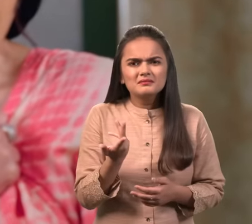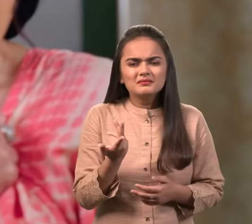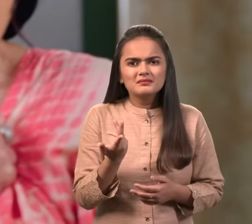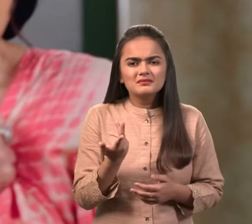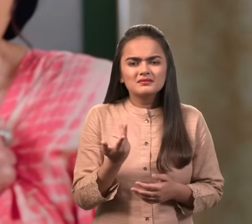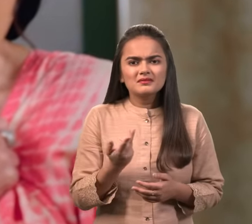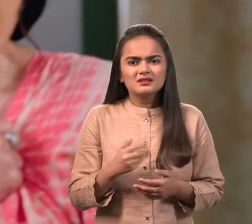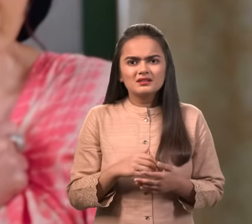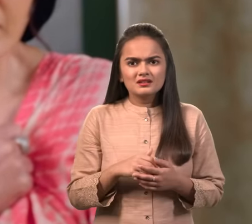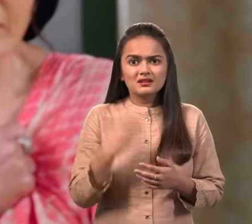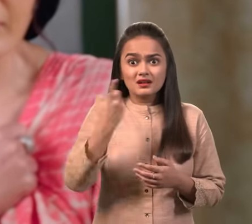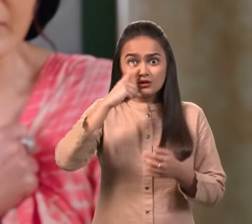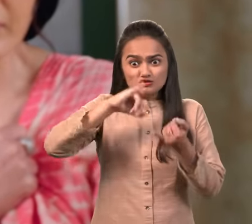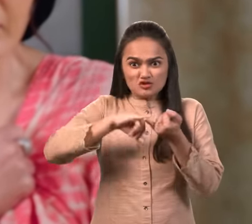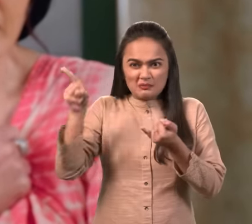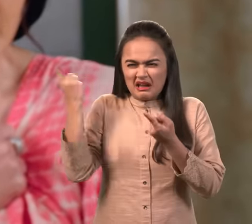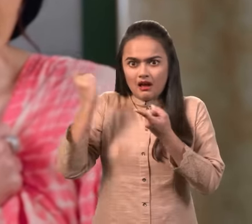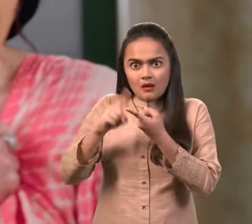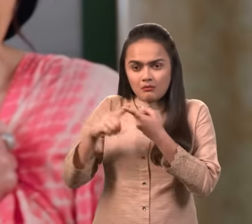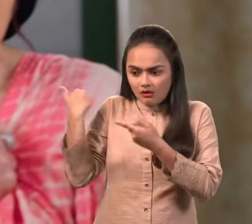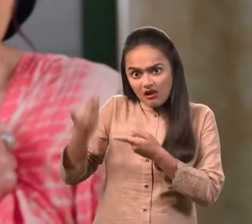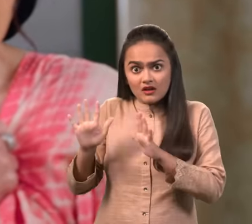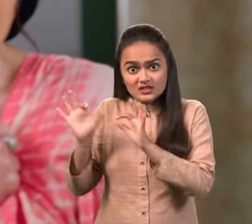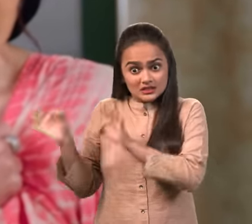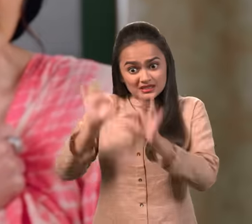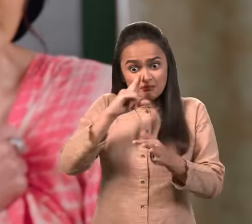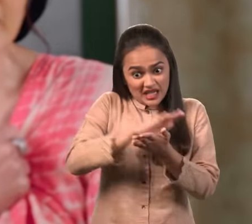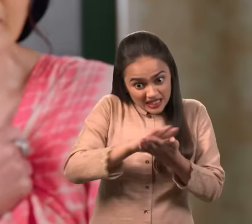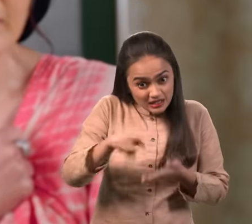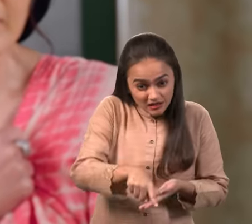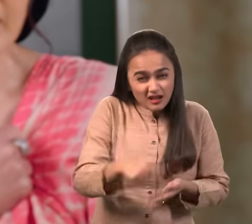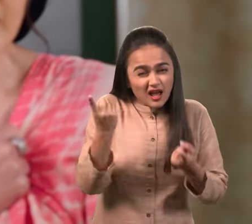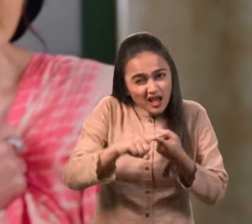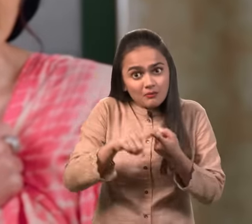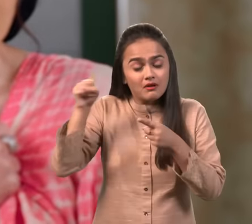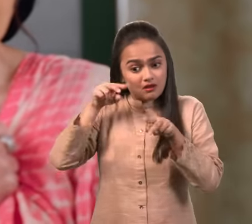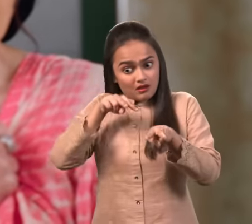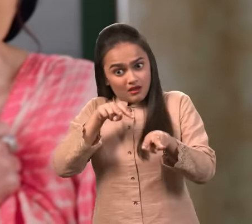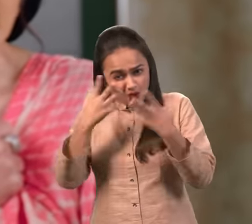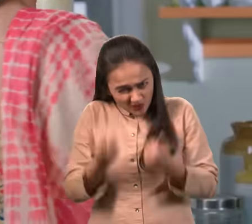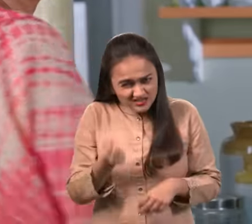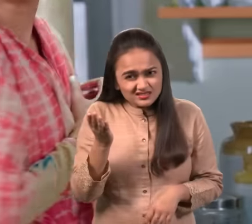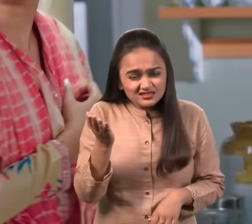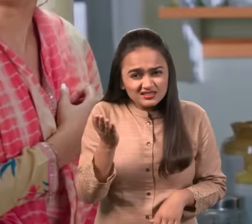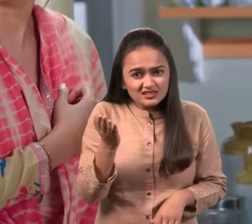क्यों? ताकि सौम्या का जो अंजाम हुआ है वही अंजाम हीर का और आप अपनी आंखों से देख